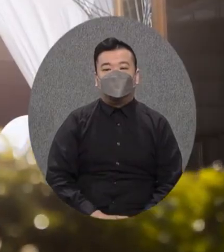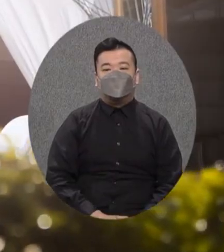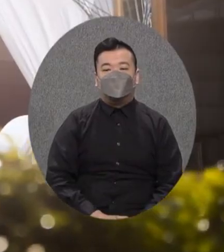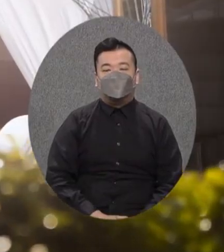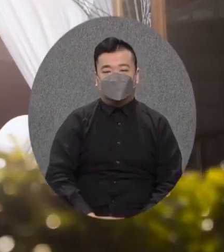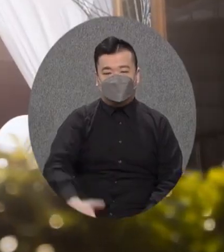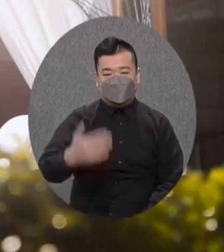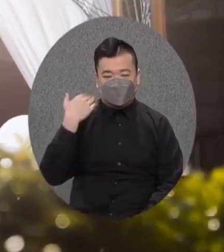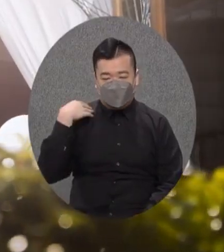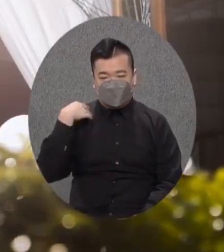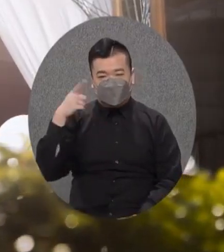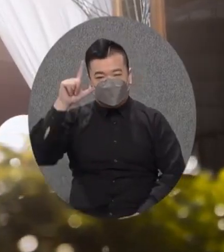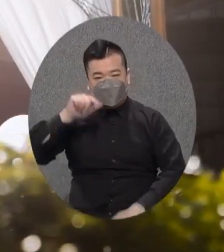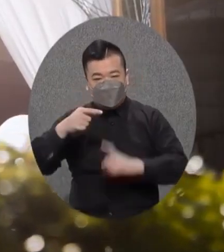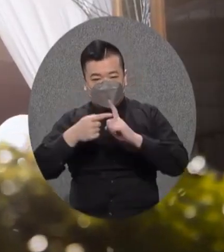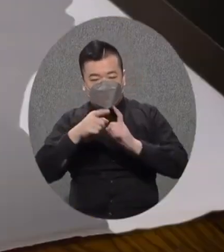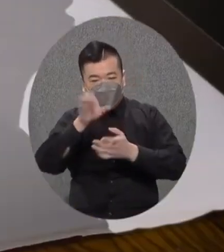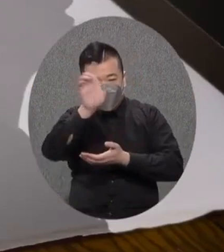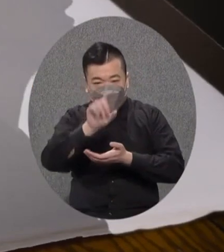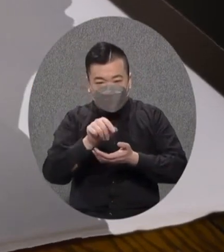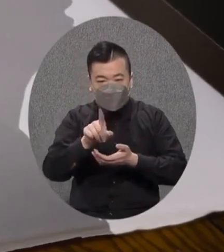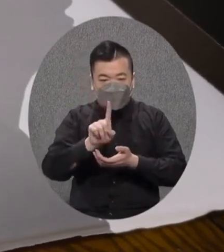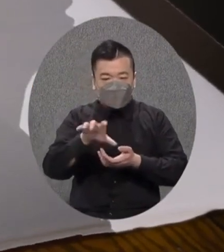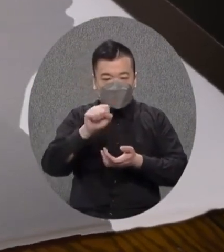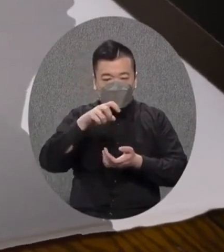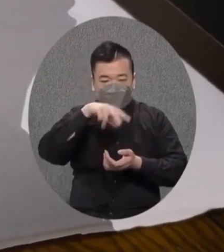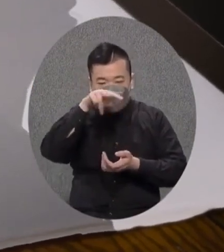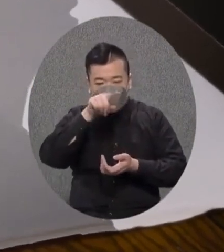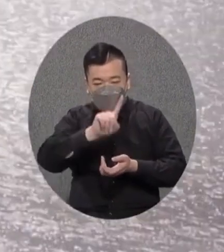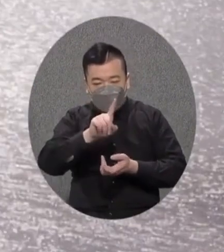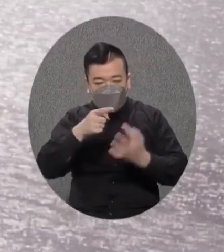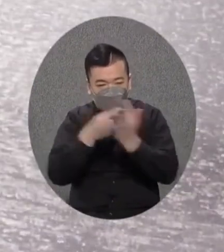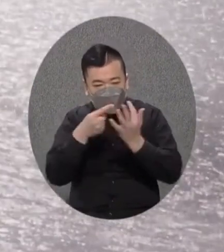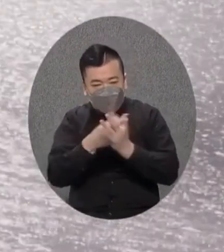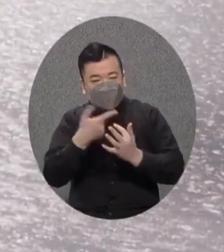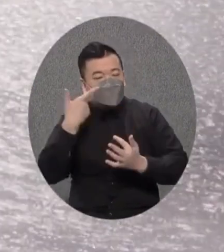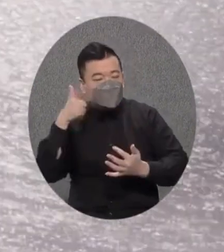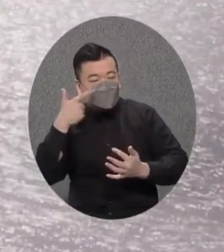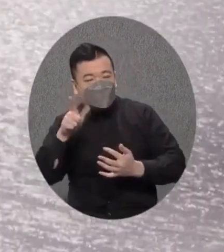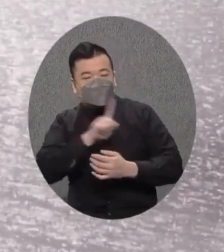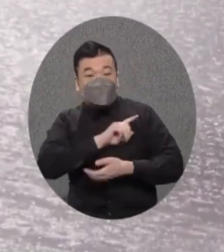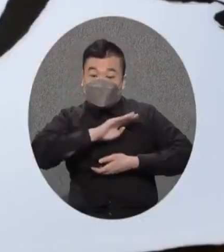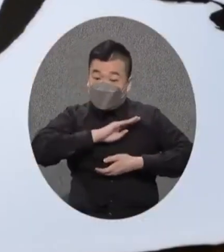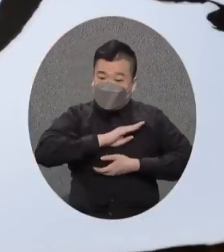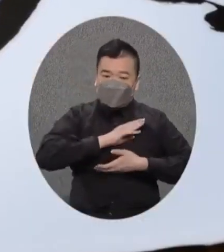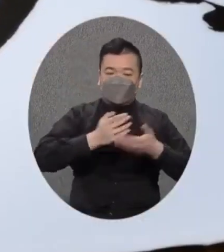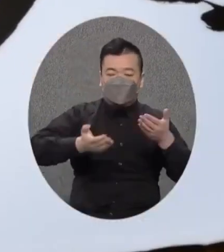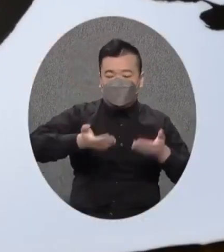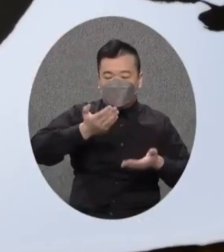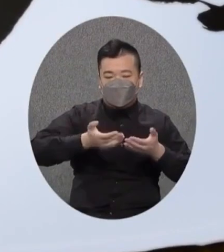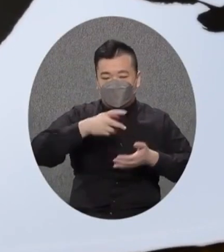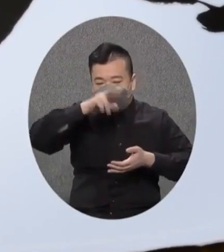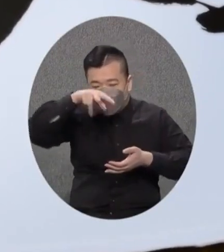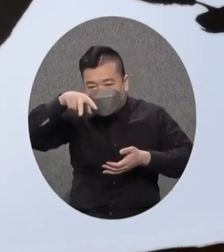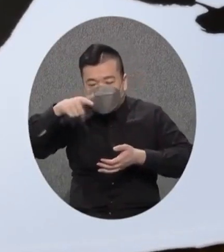以前古人他们写书法都会探求怎样可以突破自己的风格啊，或者怎样来跟